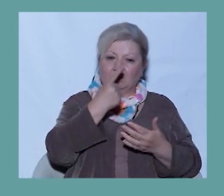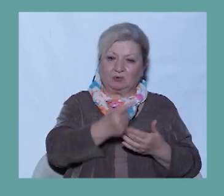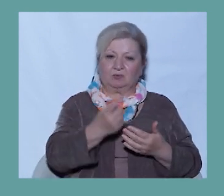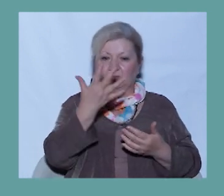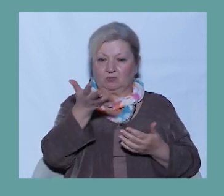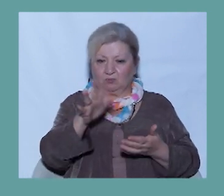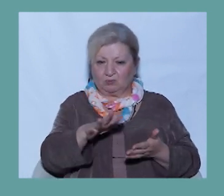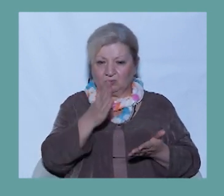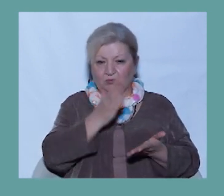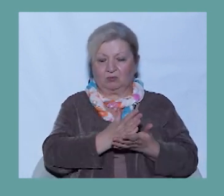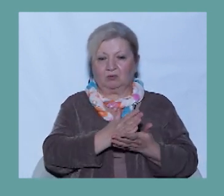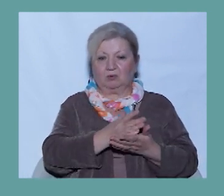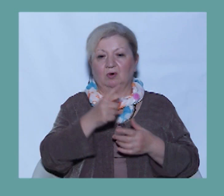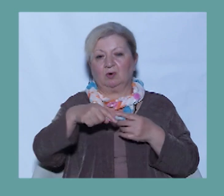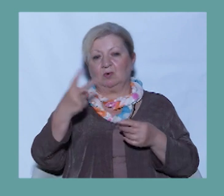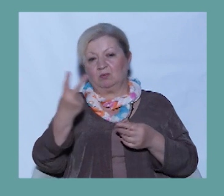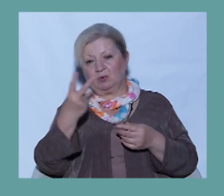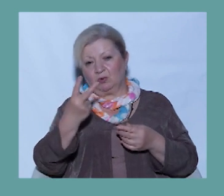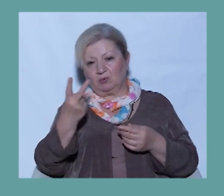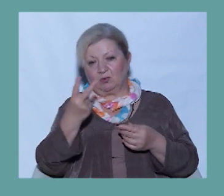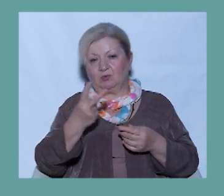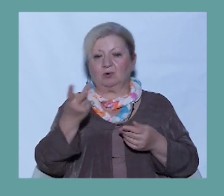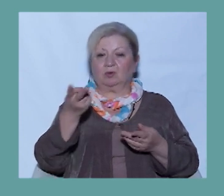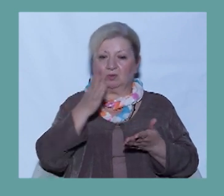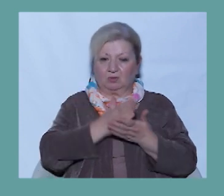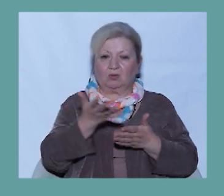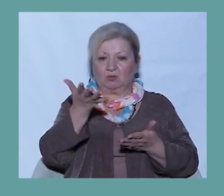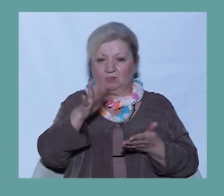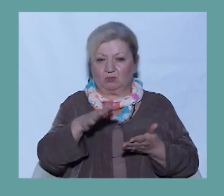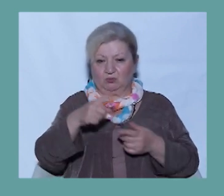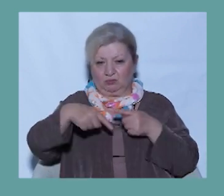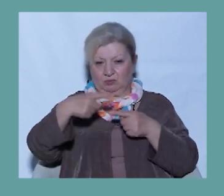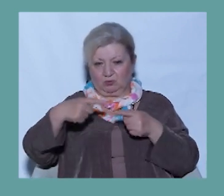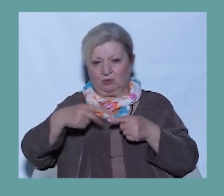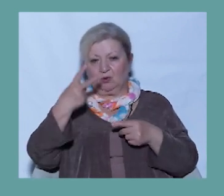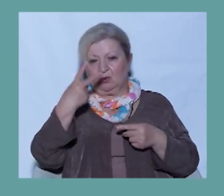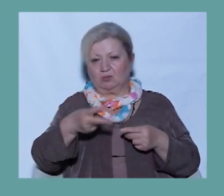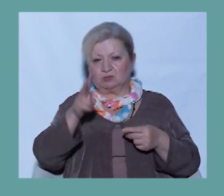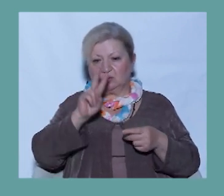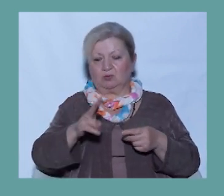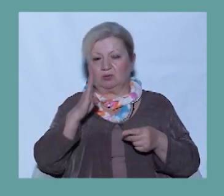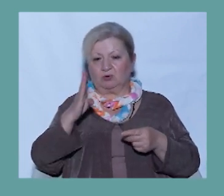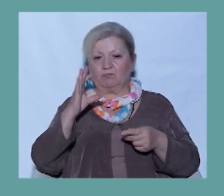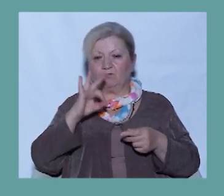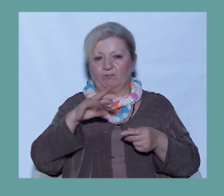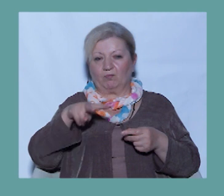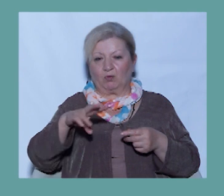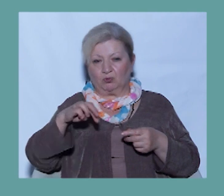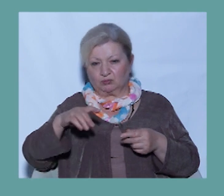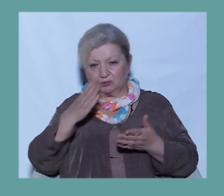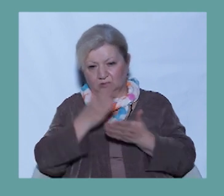აპირველი არის 5 ცალი ხვია გვაქვს და მეორაჩიც გვაქვს 5 ხვია. 24 ვოლტი შემოდის და 24